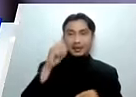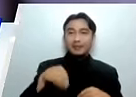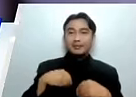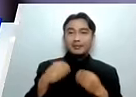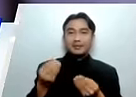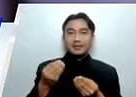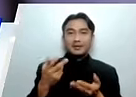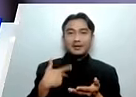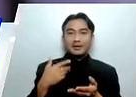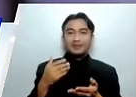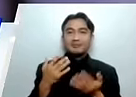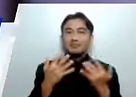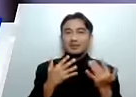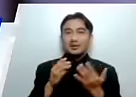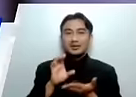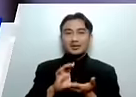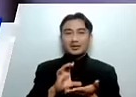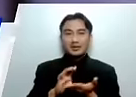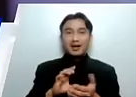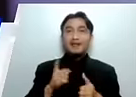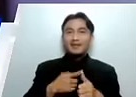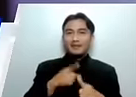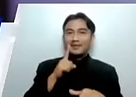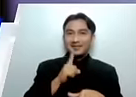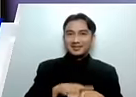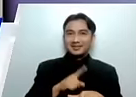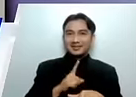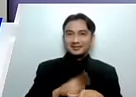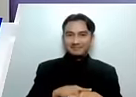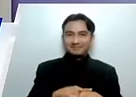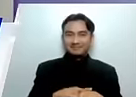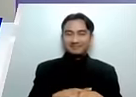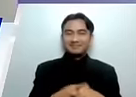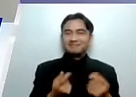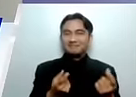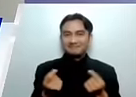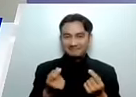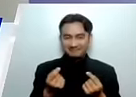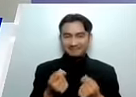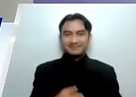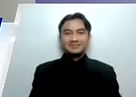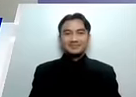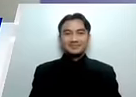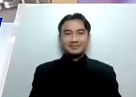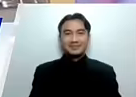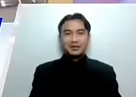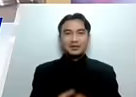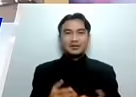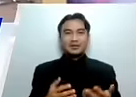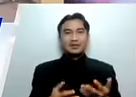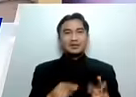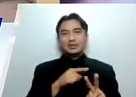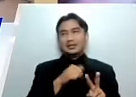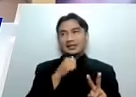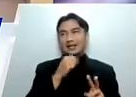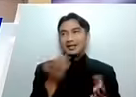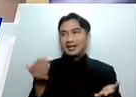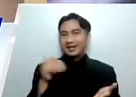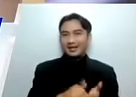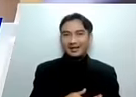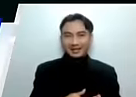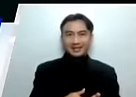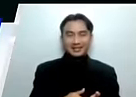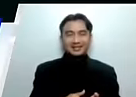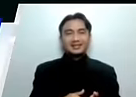na first time daw nilang ginawa. Pero parang hindi na nila uulitin. Kaya reminder daw kapag